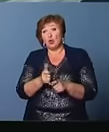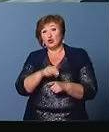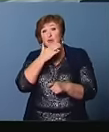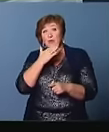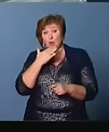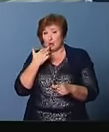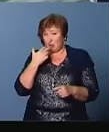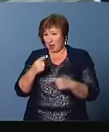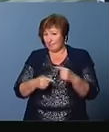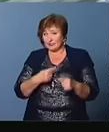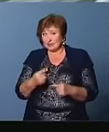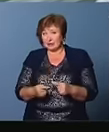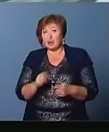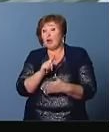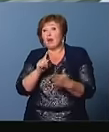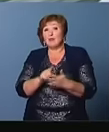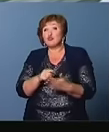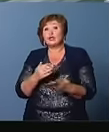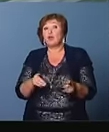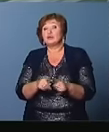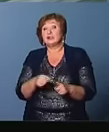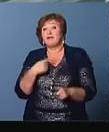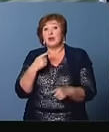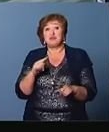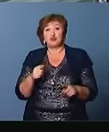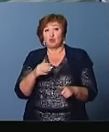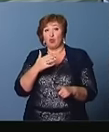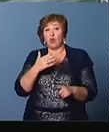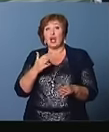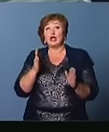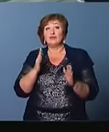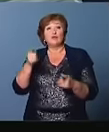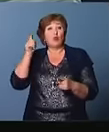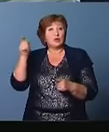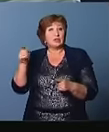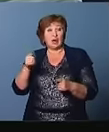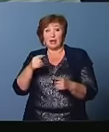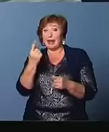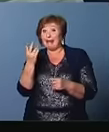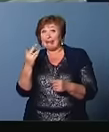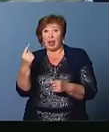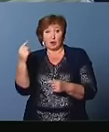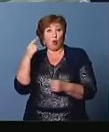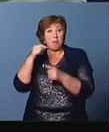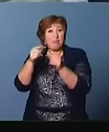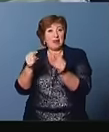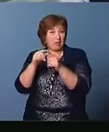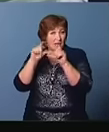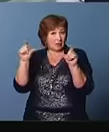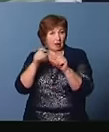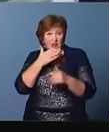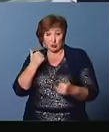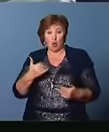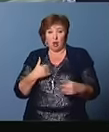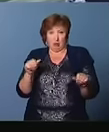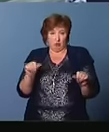всегда этот вопрос себе задавала, и я не могу ответ найти на это. Почему в той стороне нету ни одной пельменной, а нас тут просто